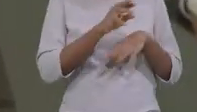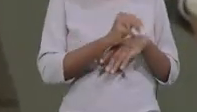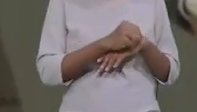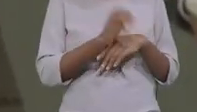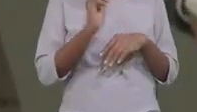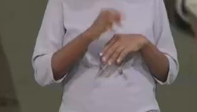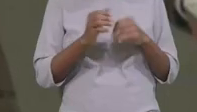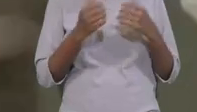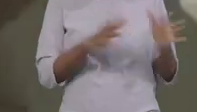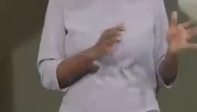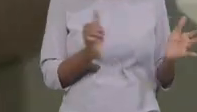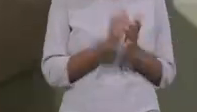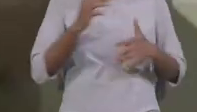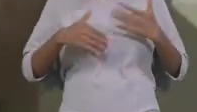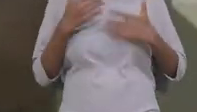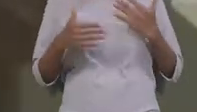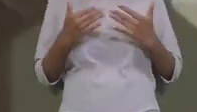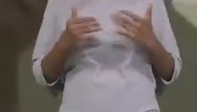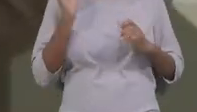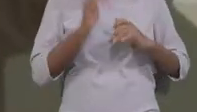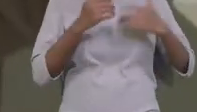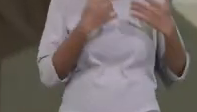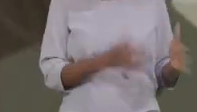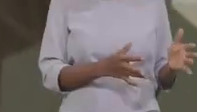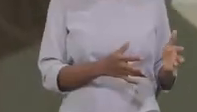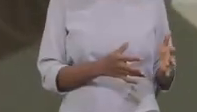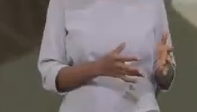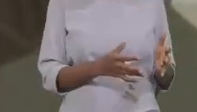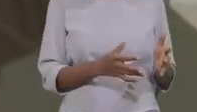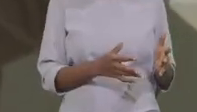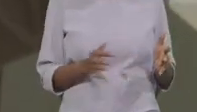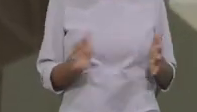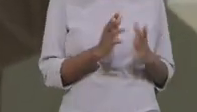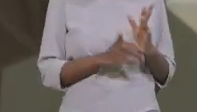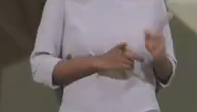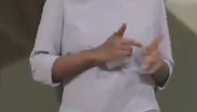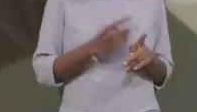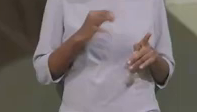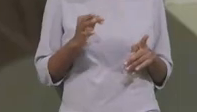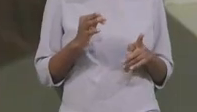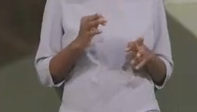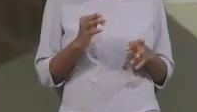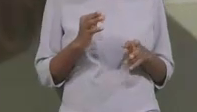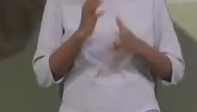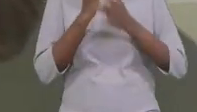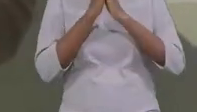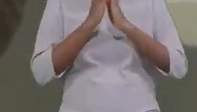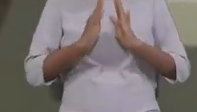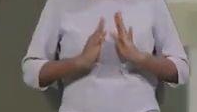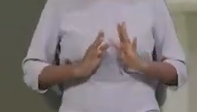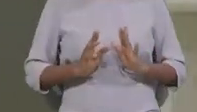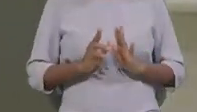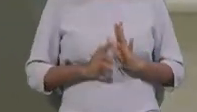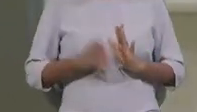renfrogne la mine. Ils perdent leur joie. Ils perdent leur